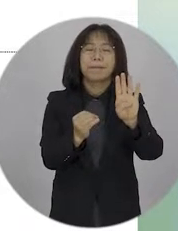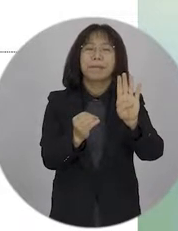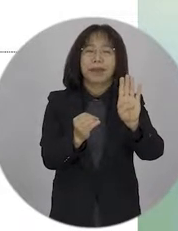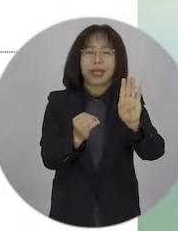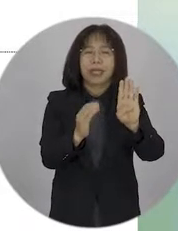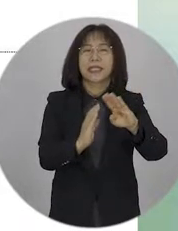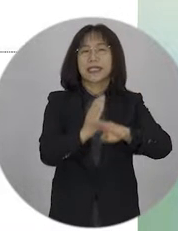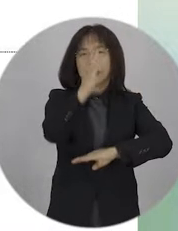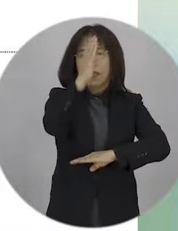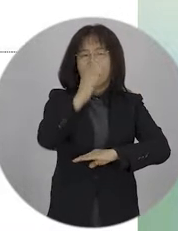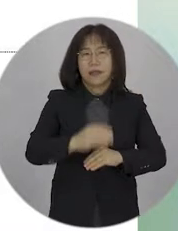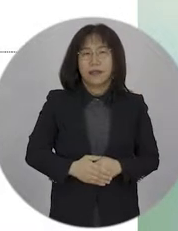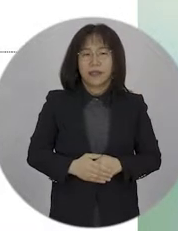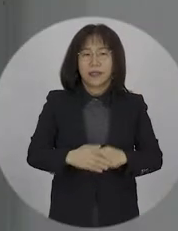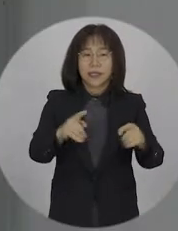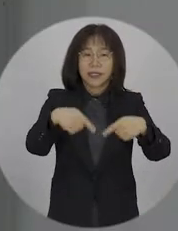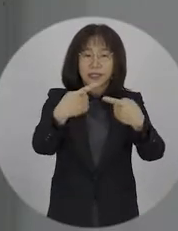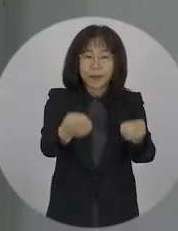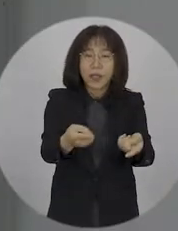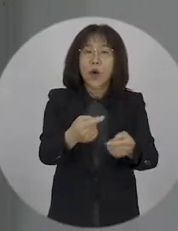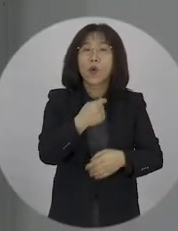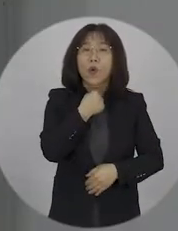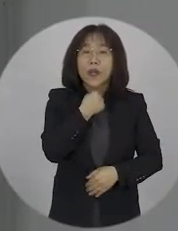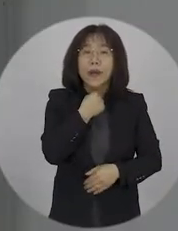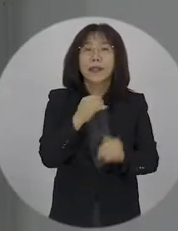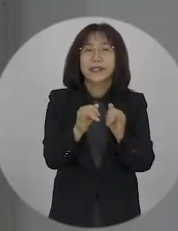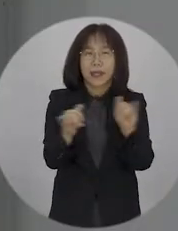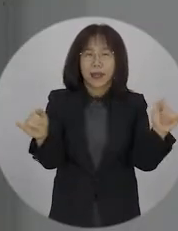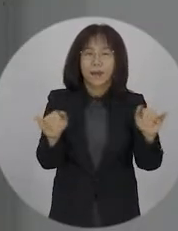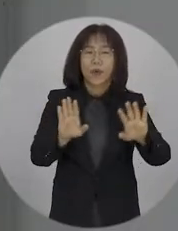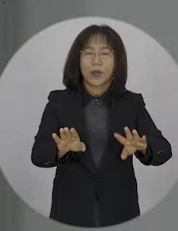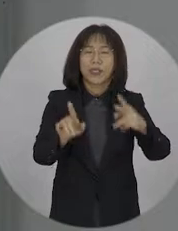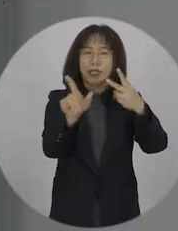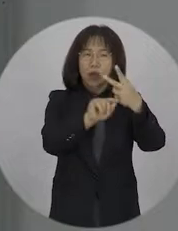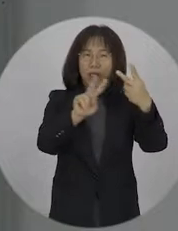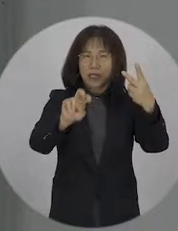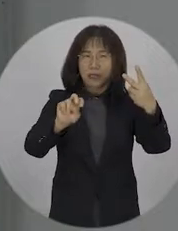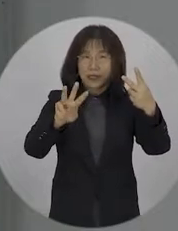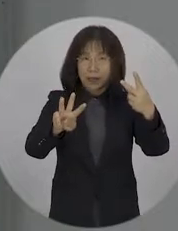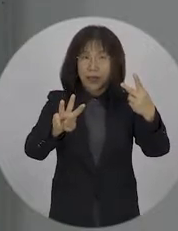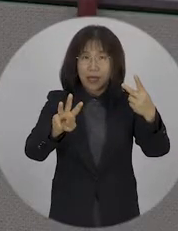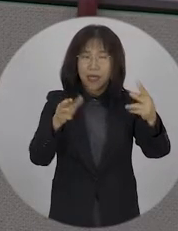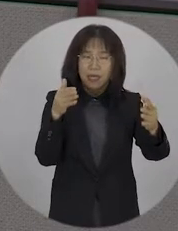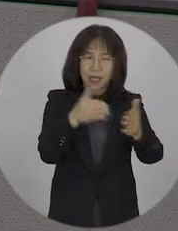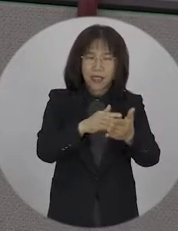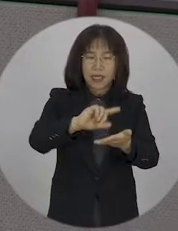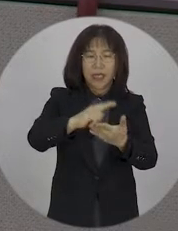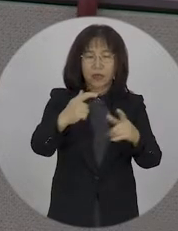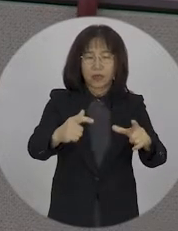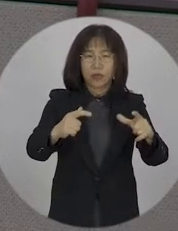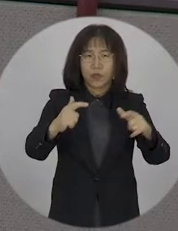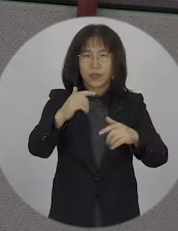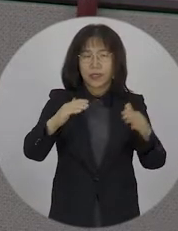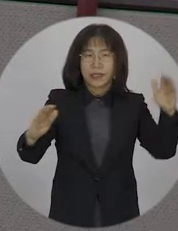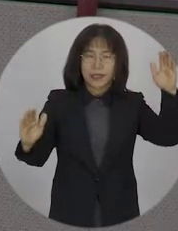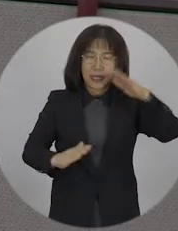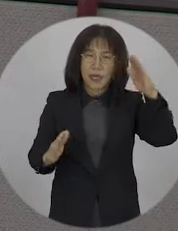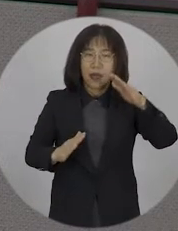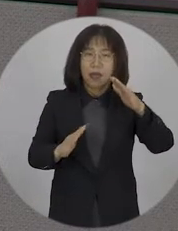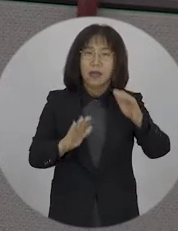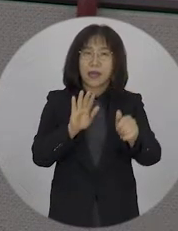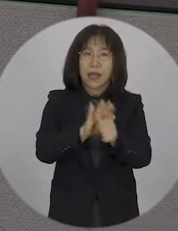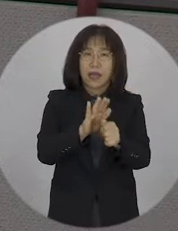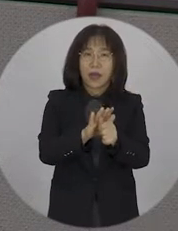됩니다. 참여를 희망하는 대학생은 오는 23일까지 신청 서류를 재단법인 강서구장학회 사무국에